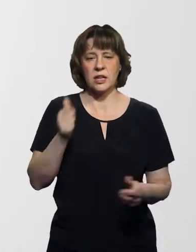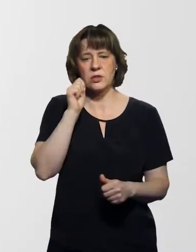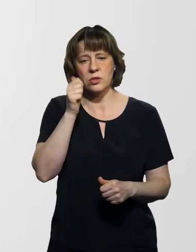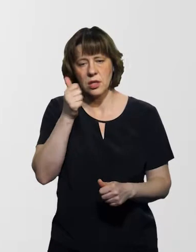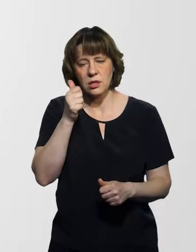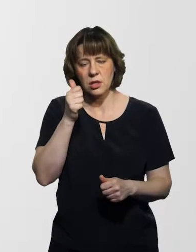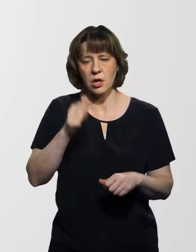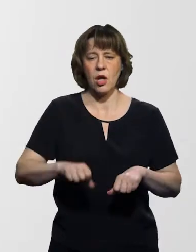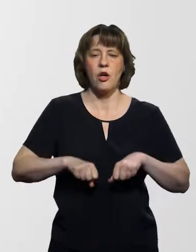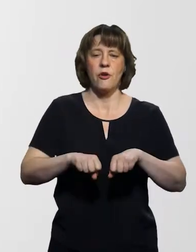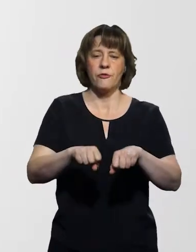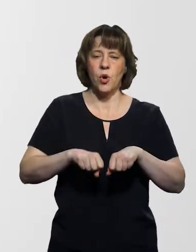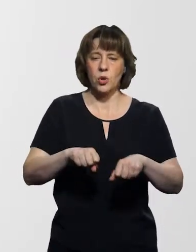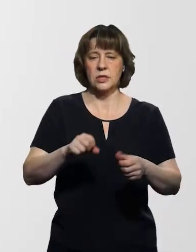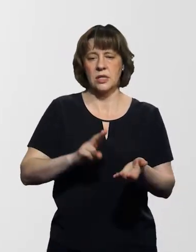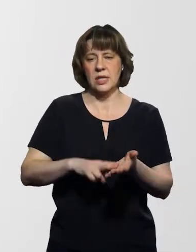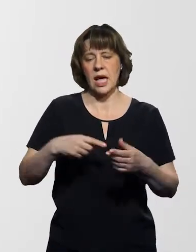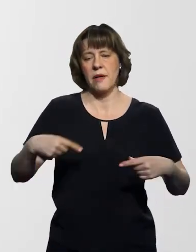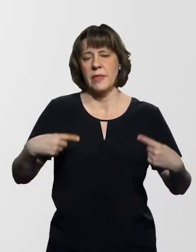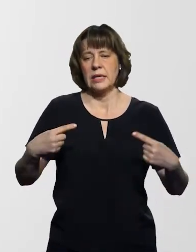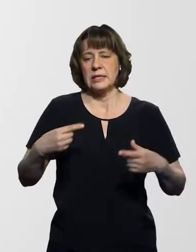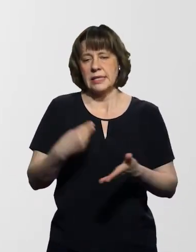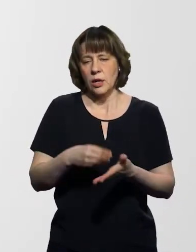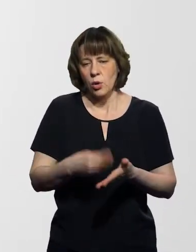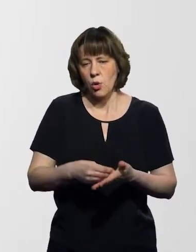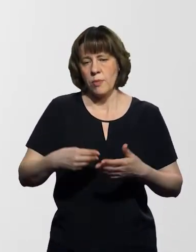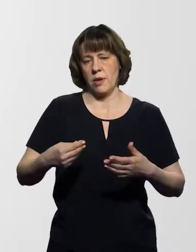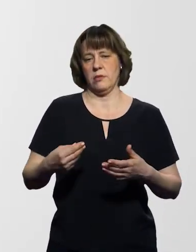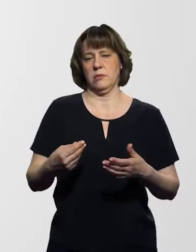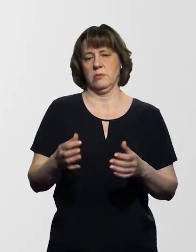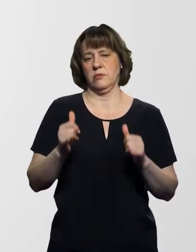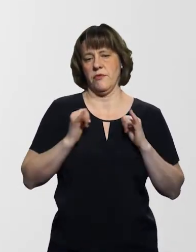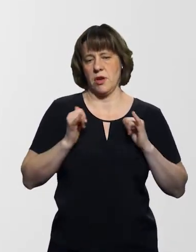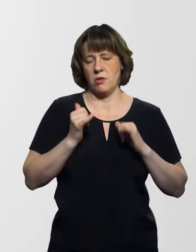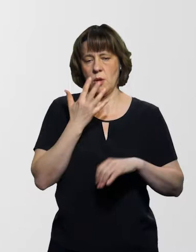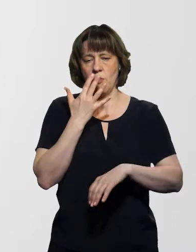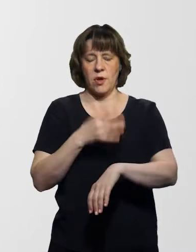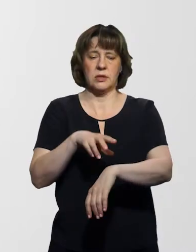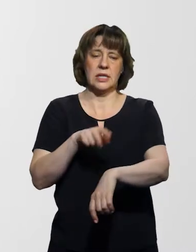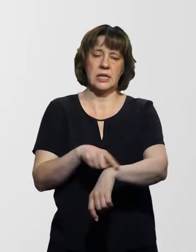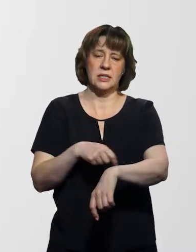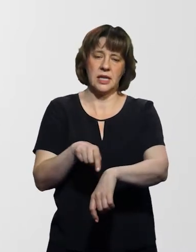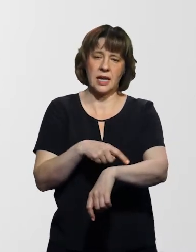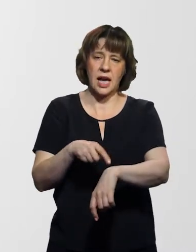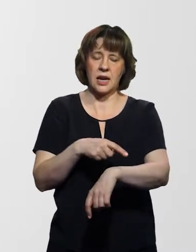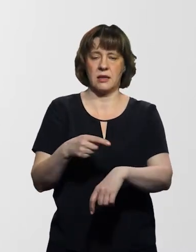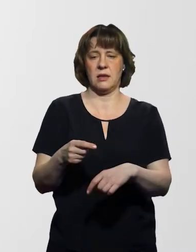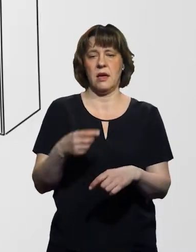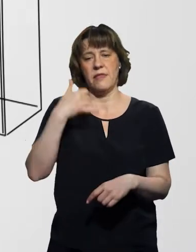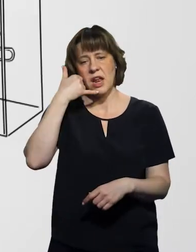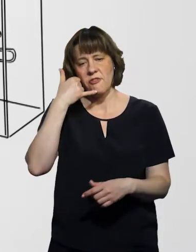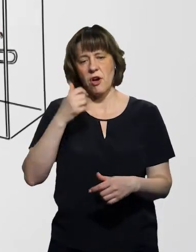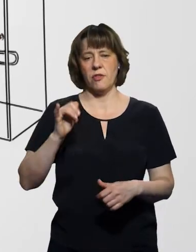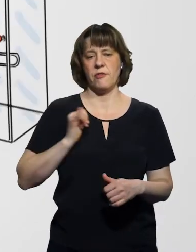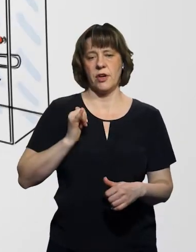dzień. Składane wózki na zakupy, wózki sklepowe na kółkach i z wygodną rączką, mówiące zegarki, telefony z dużymi, wyraźnymi